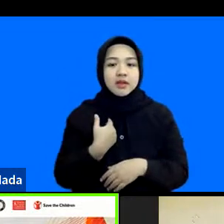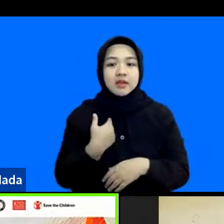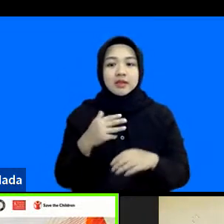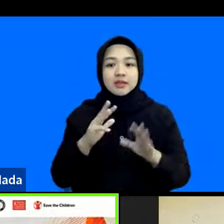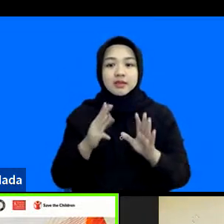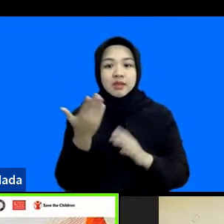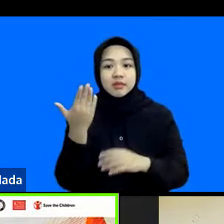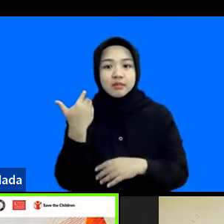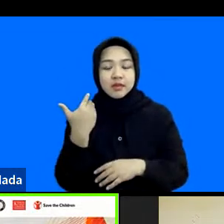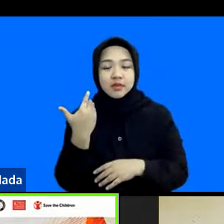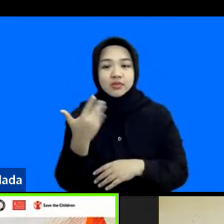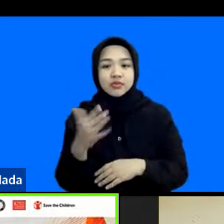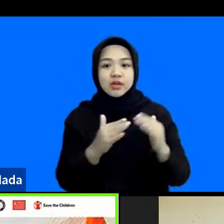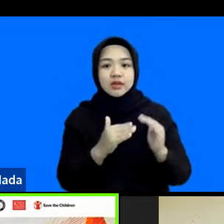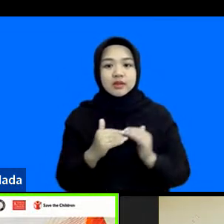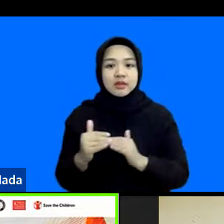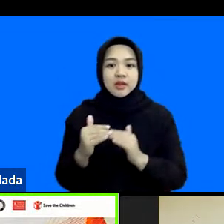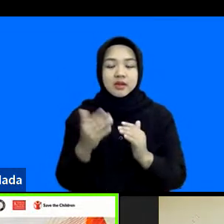kemarin yang